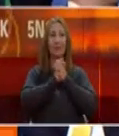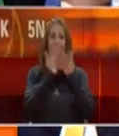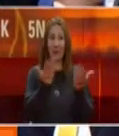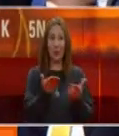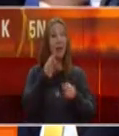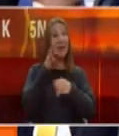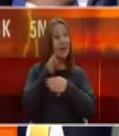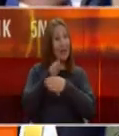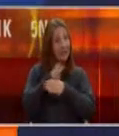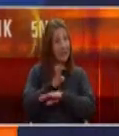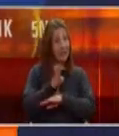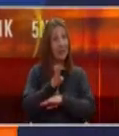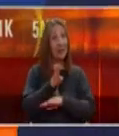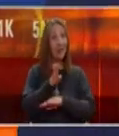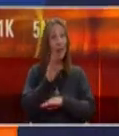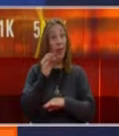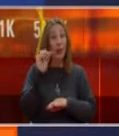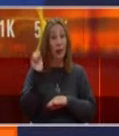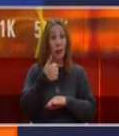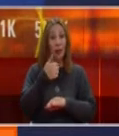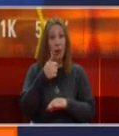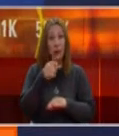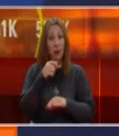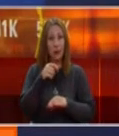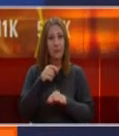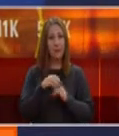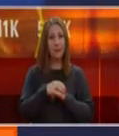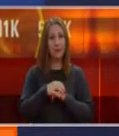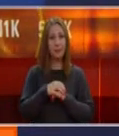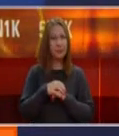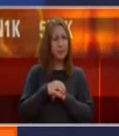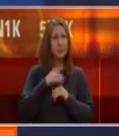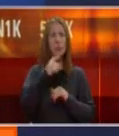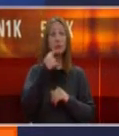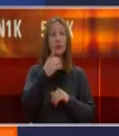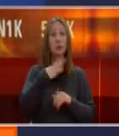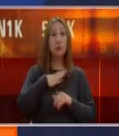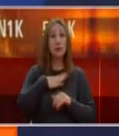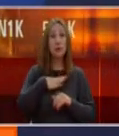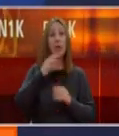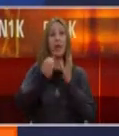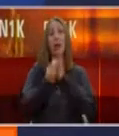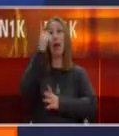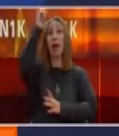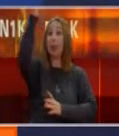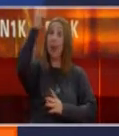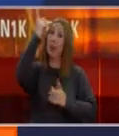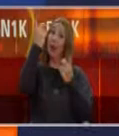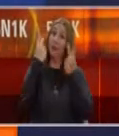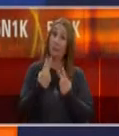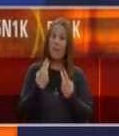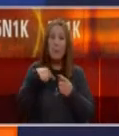Gerçekten çok önemli bir şey. Kahramanlar şunu derken tam sizi kastediyorum. Son olarak ekleyeceğiniz bir şey var. Yaratmak Allah'a mahsus ama biz